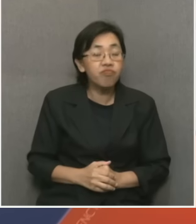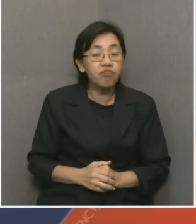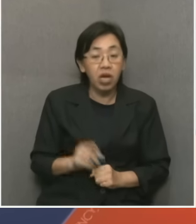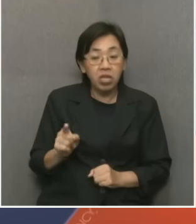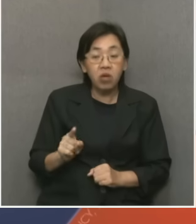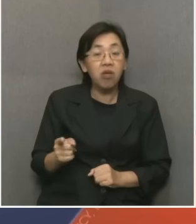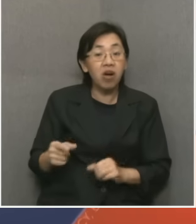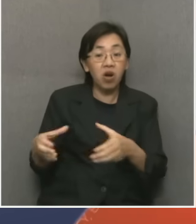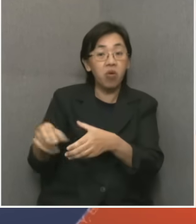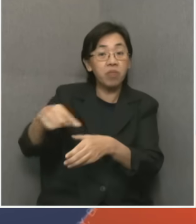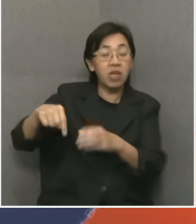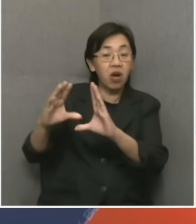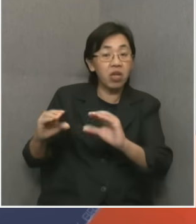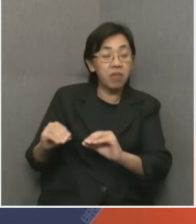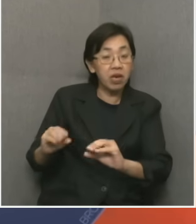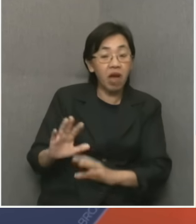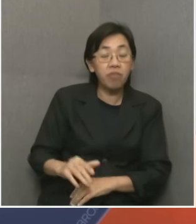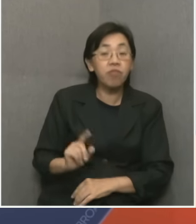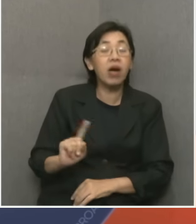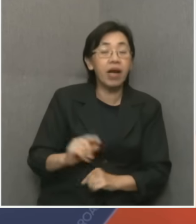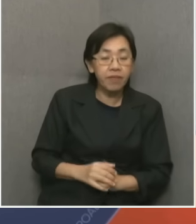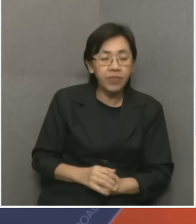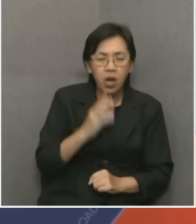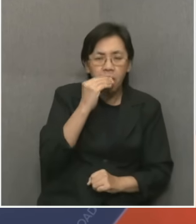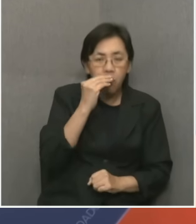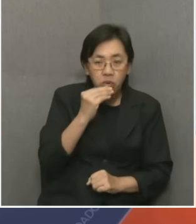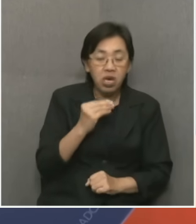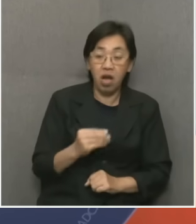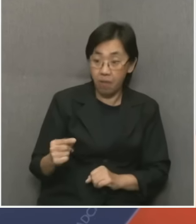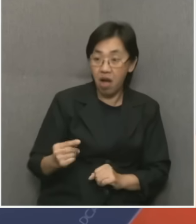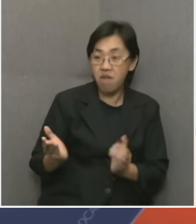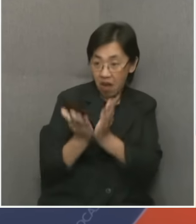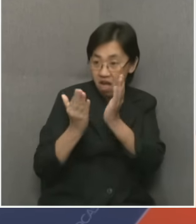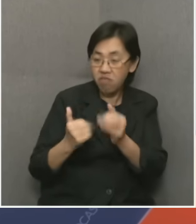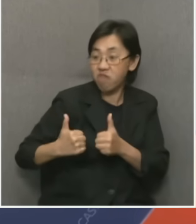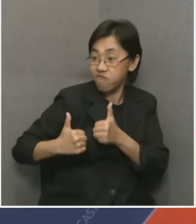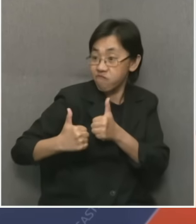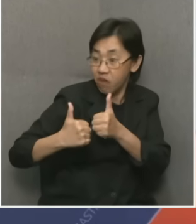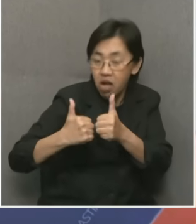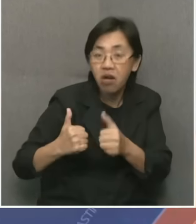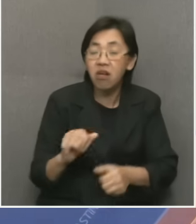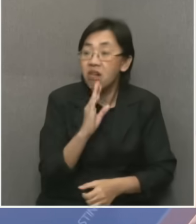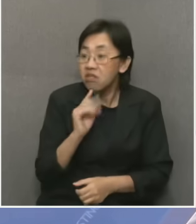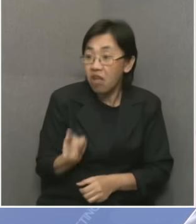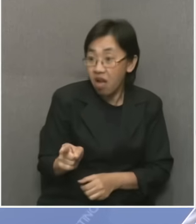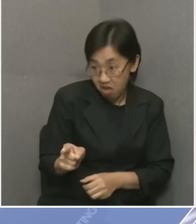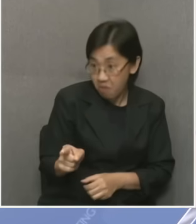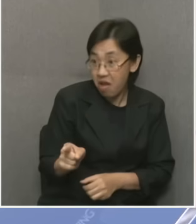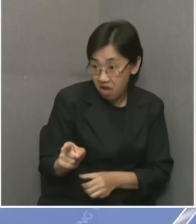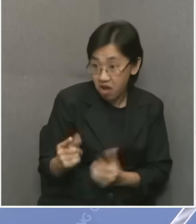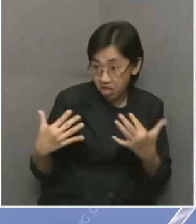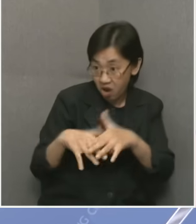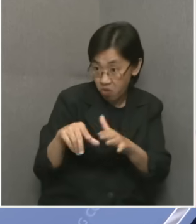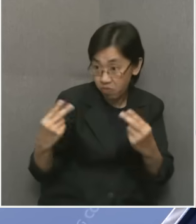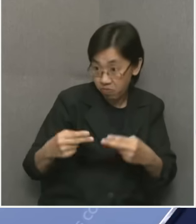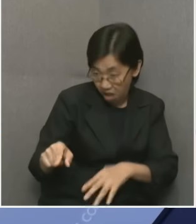สบุลลอห์เนี่ยเข้ามาอิสราเอลก็ขู่กลับไปในลักษณะที่หนักขึ้นนะก็คือขู่ว่าถ้าฮิซบุลลอห์เข้ามามันจะเป็นเ